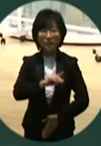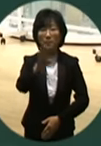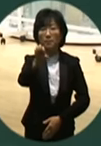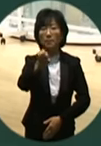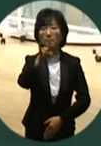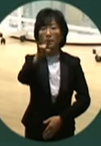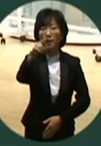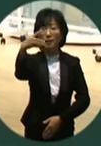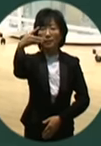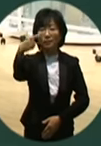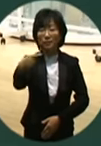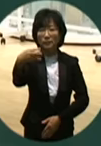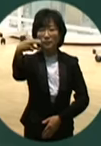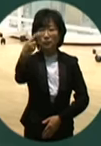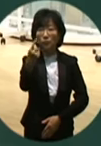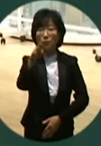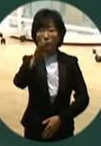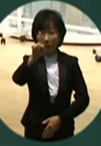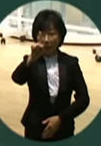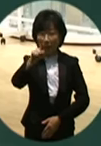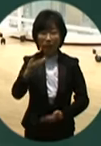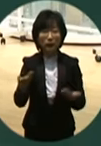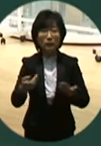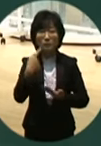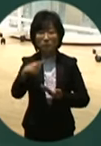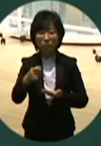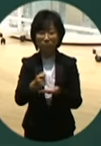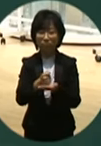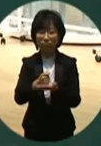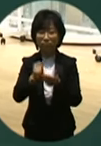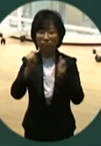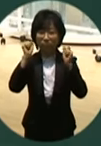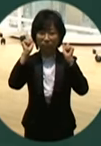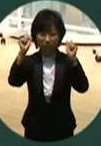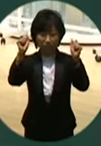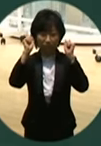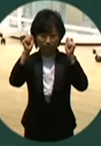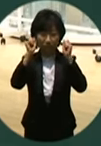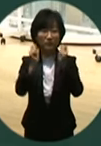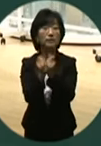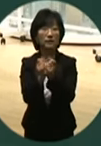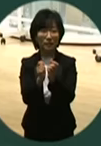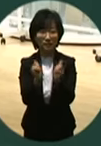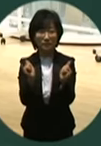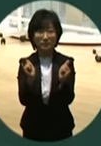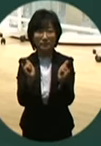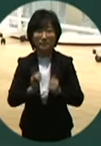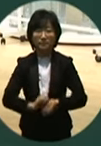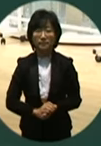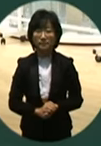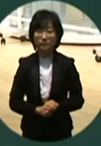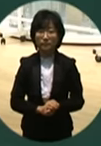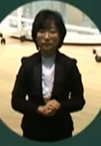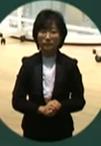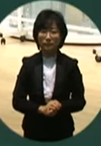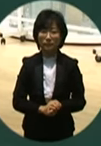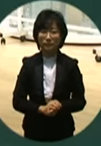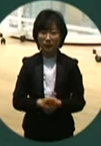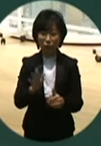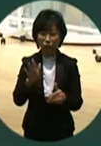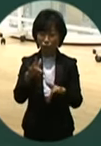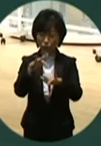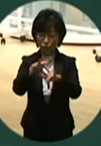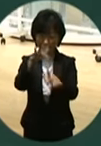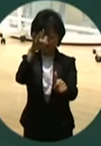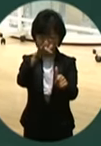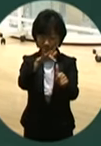사람인데 무속인입니다. And the person who started it, founded it, is a woman named Petrova, and she was a shaman. 자기 이제 귀신 들리니까 다른